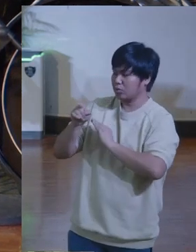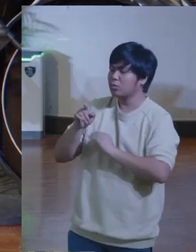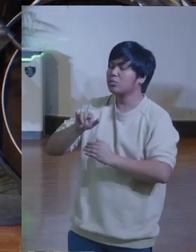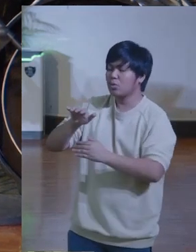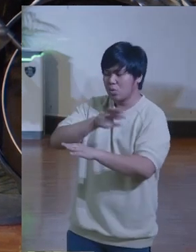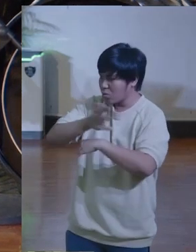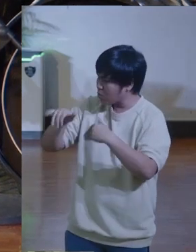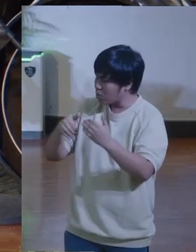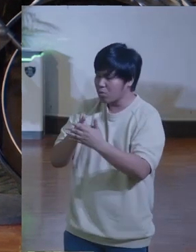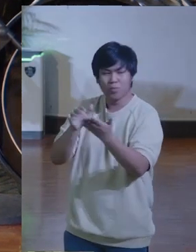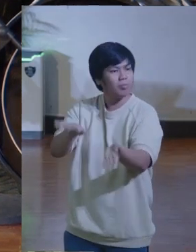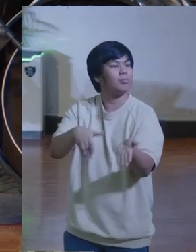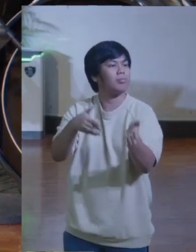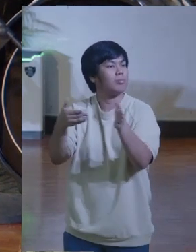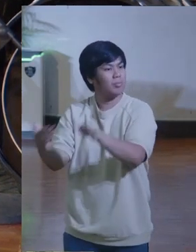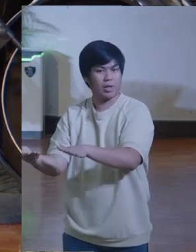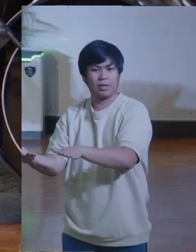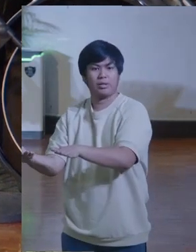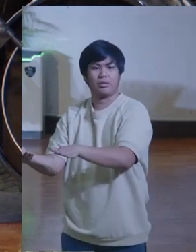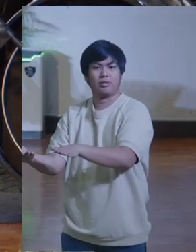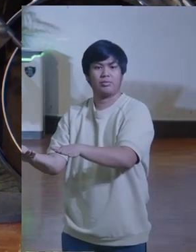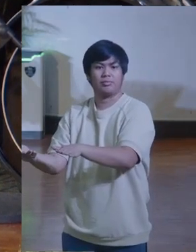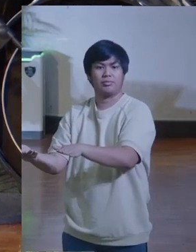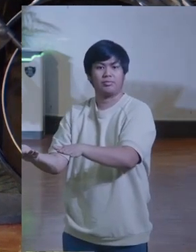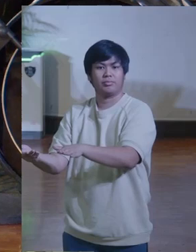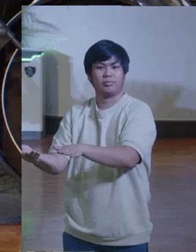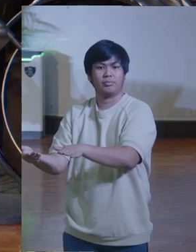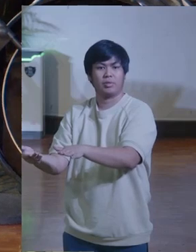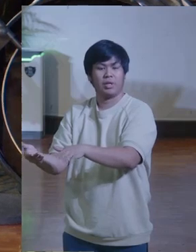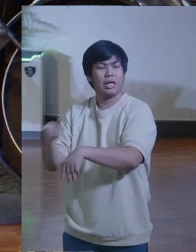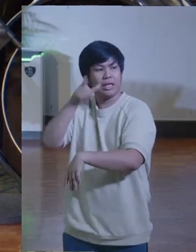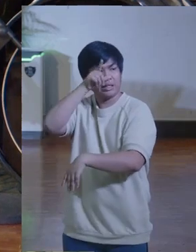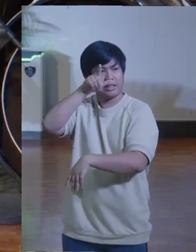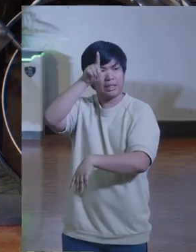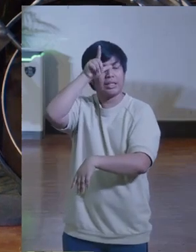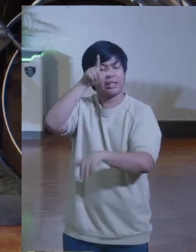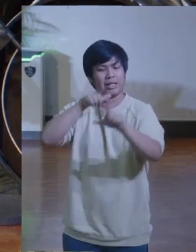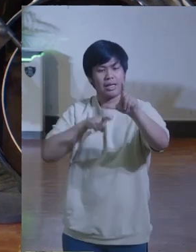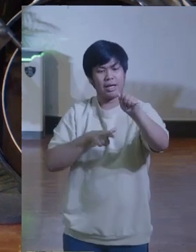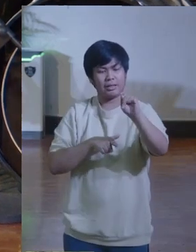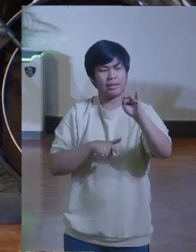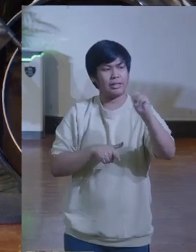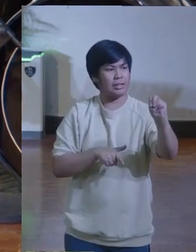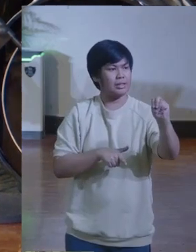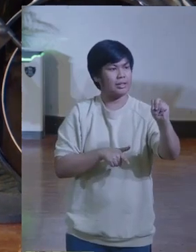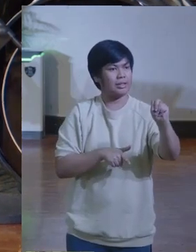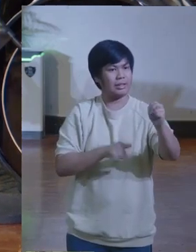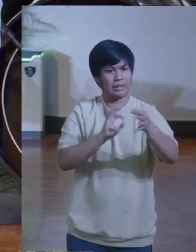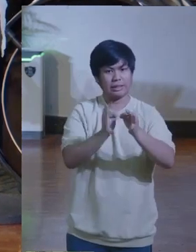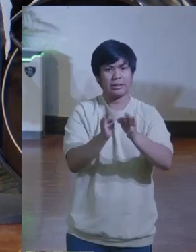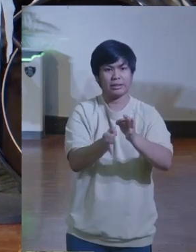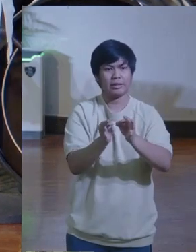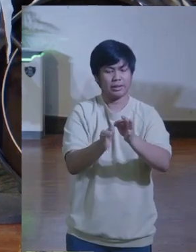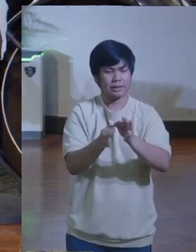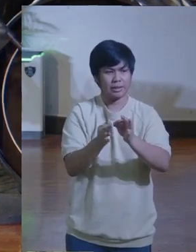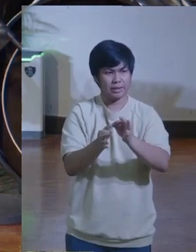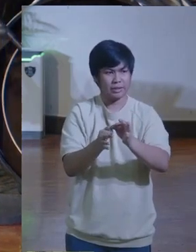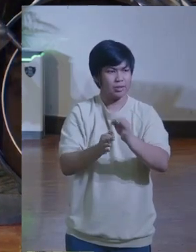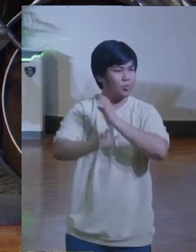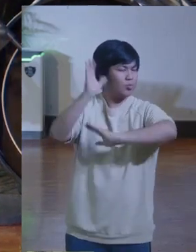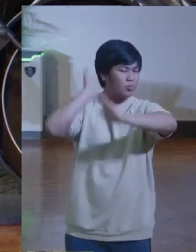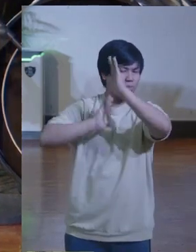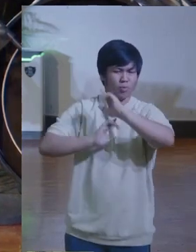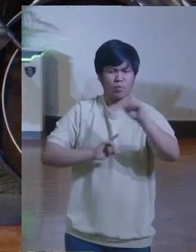perish," sabi ng ating Panginoon. Sa Latin Vulgate translation ni Saint Jerome, na kanyang ginawa